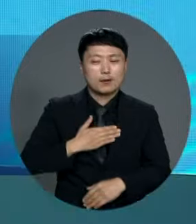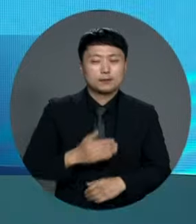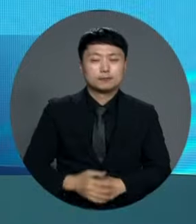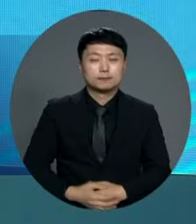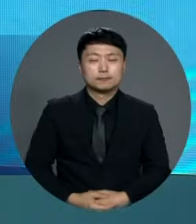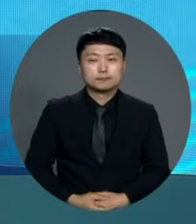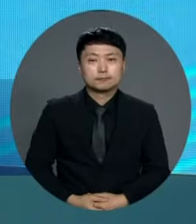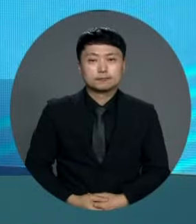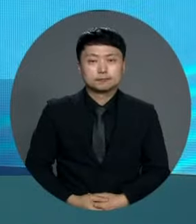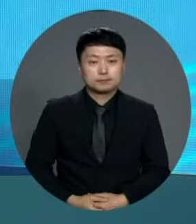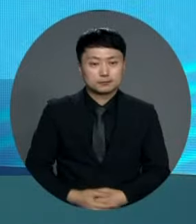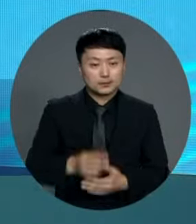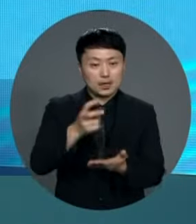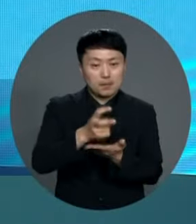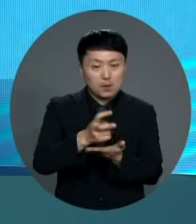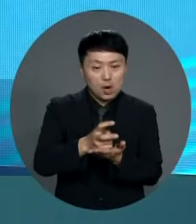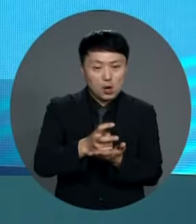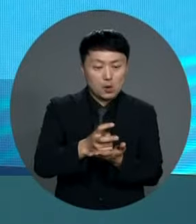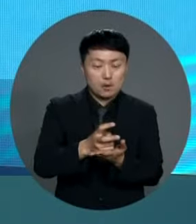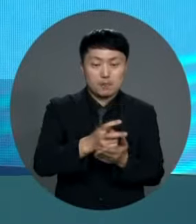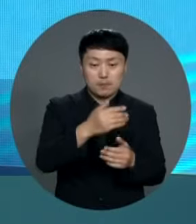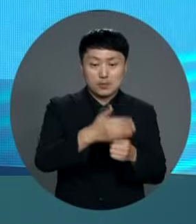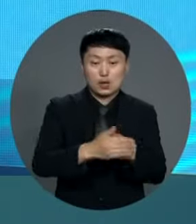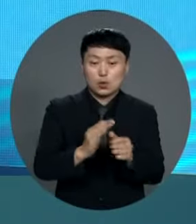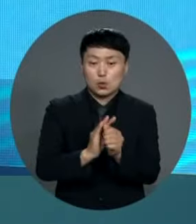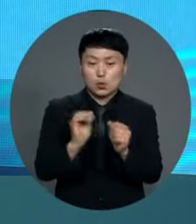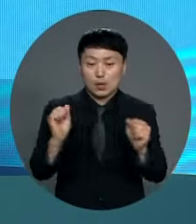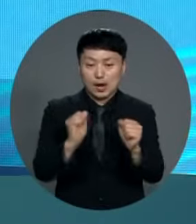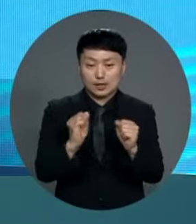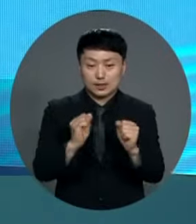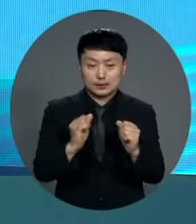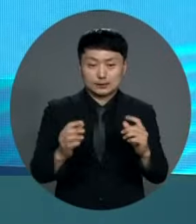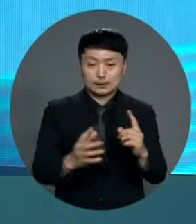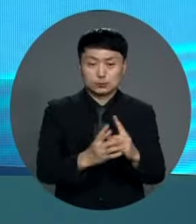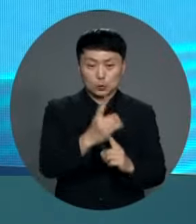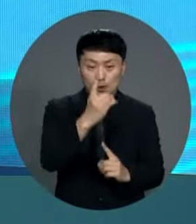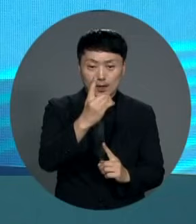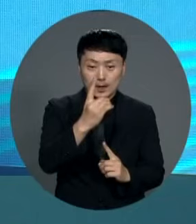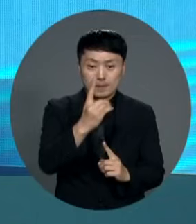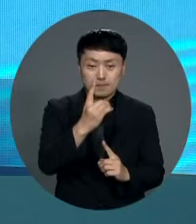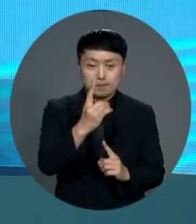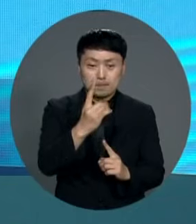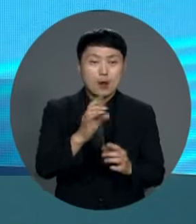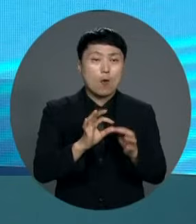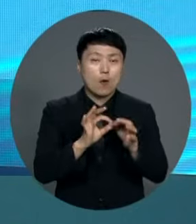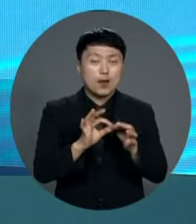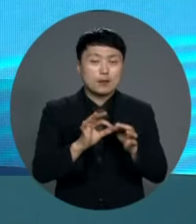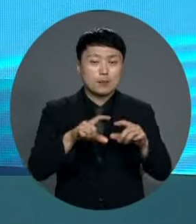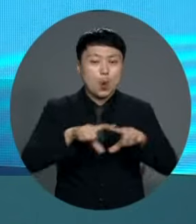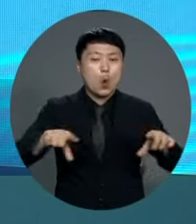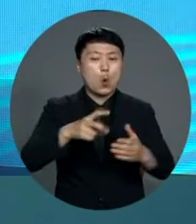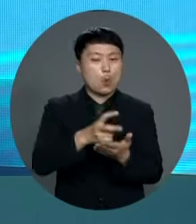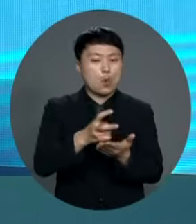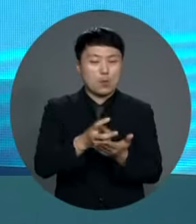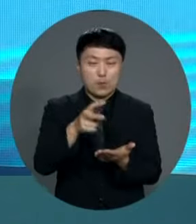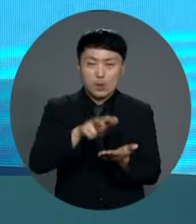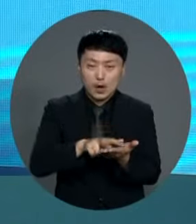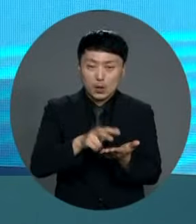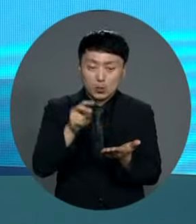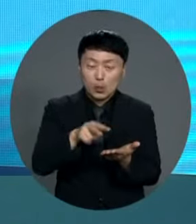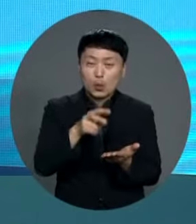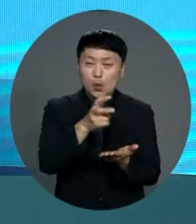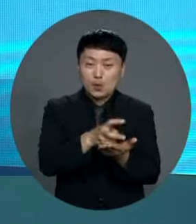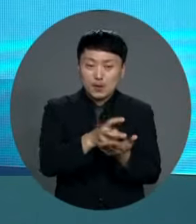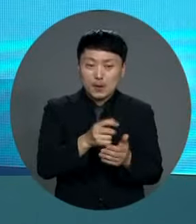되었고 법을 통해서 이제 법을 광역자치단체 통합에 관한 일반 법을 만들고 그